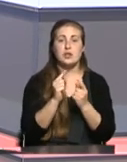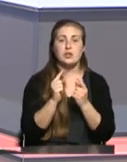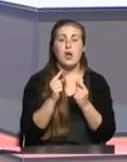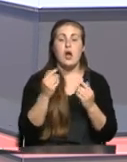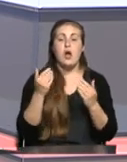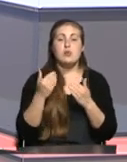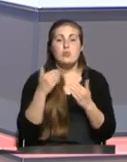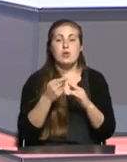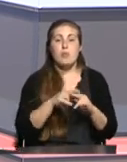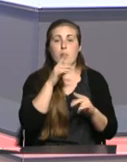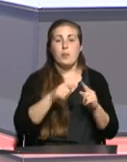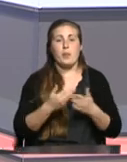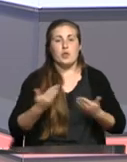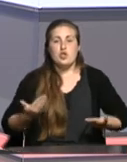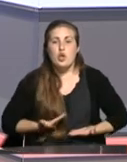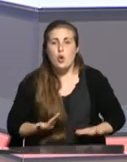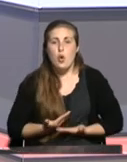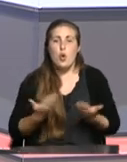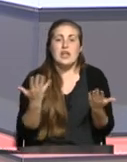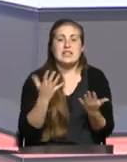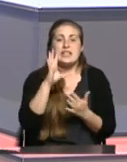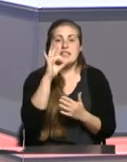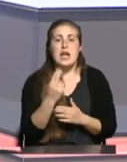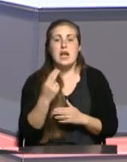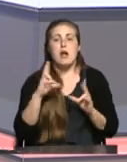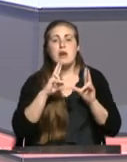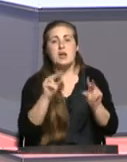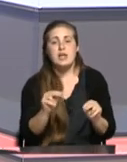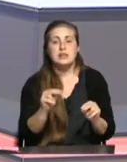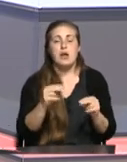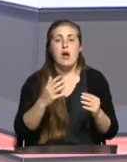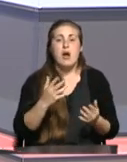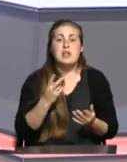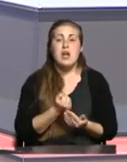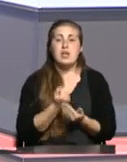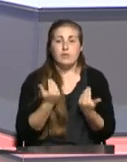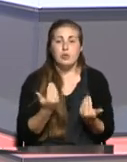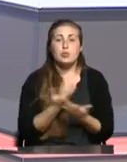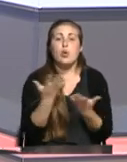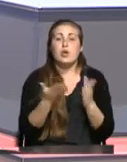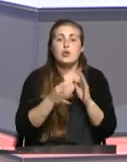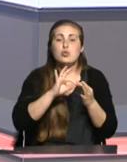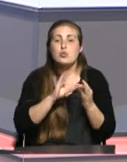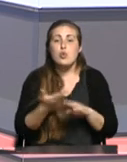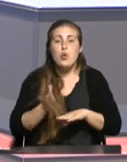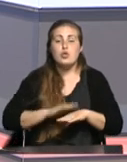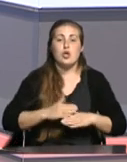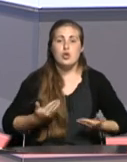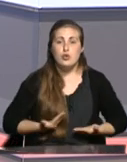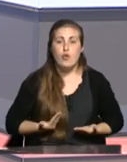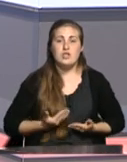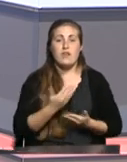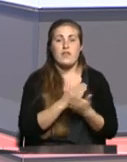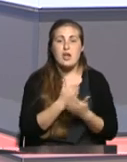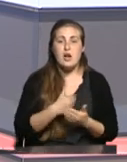периода времени это и жилье кита социальные гарантии вот на сегодня насколько сложно живется ветеранам и насколько активно